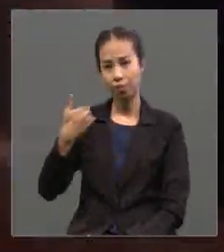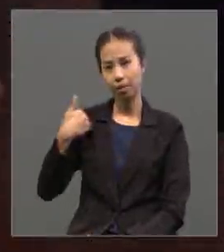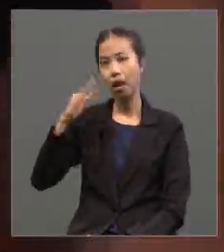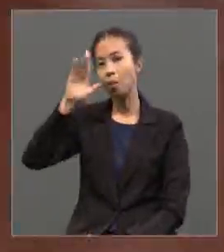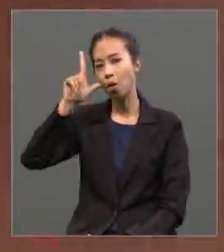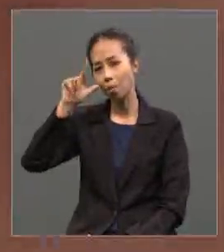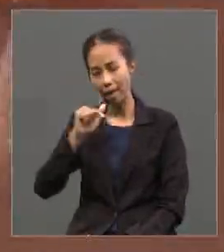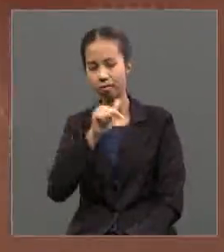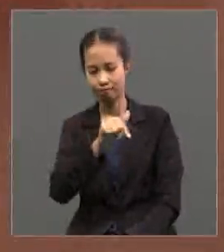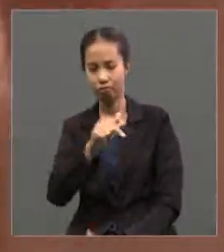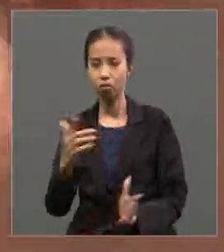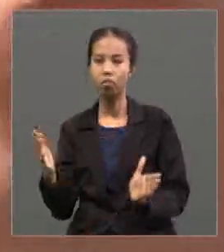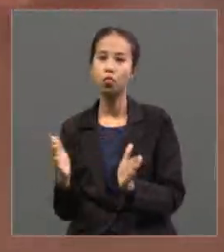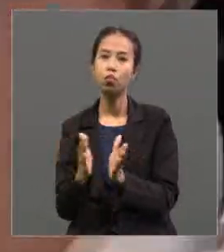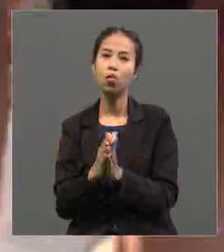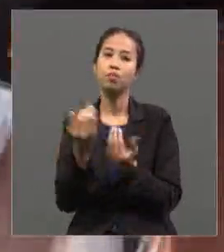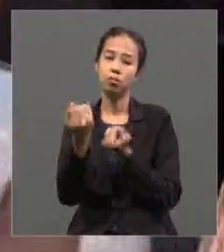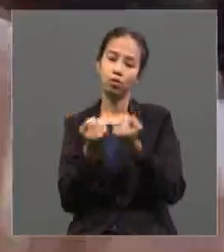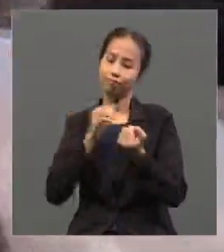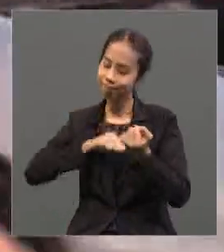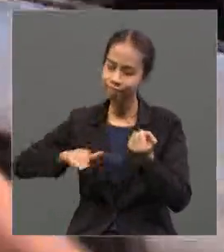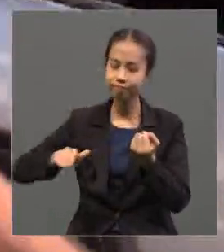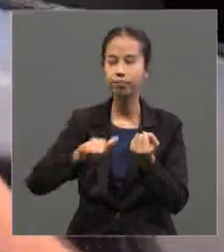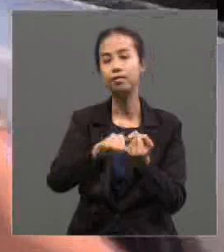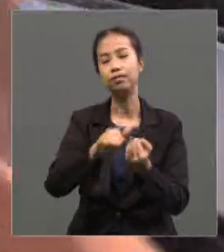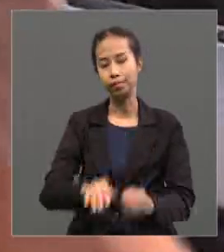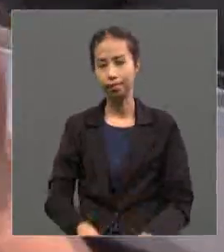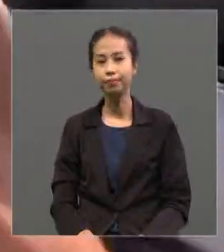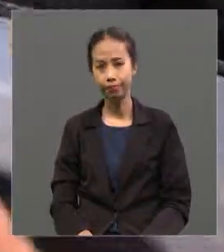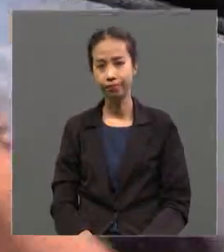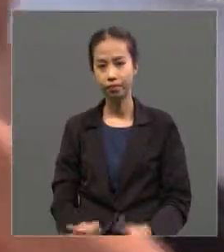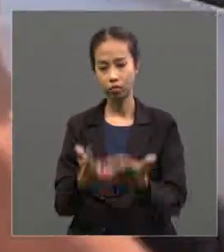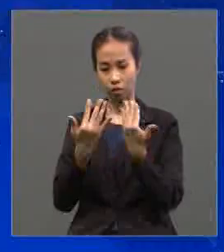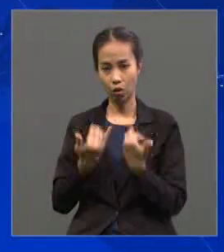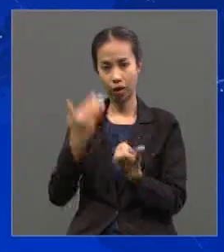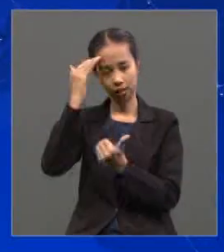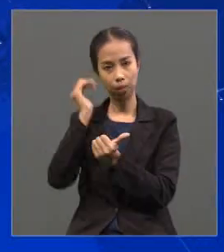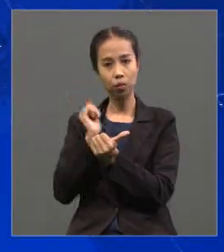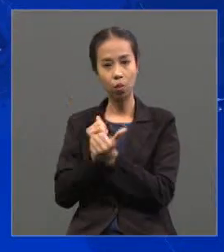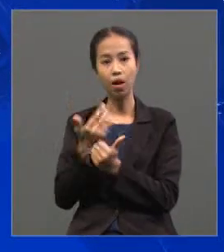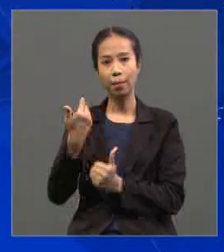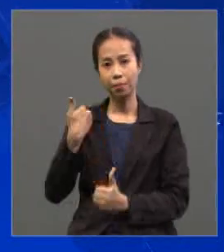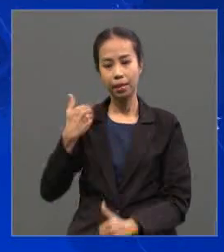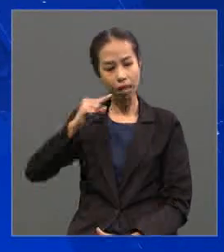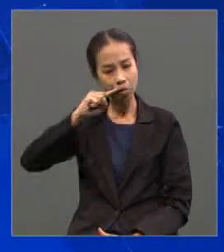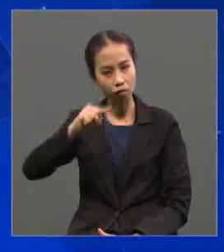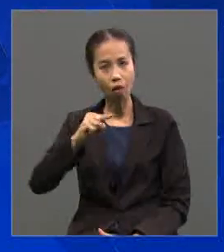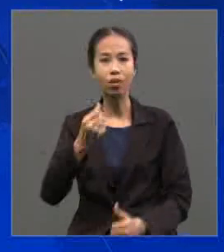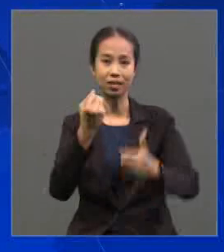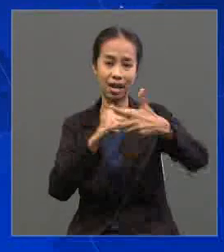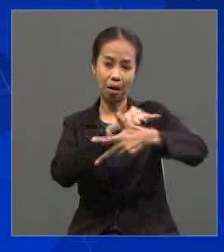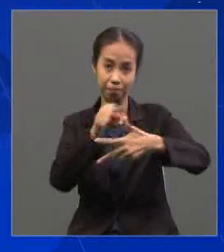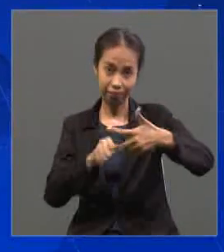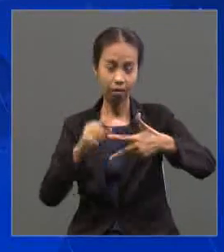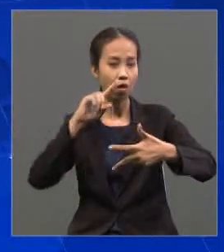แม่ของเยาวชนคนดังกล่าวเนี่ยขึ้นรถตามไปด้วย ค่ะเบื้องต้นทางเจ้าหน้าที่ตำรวจก็มีการแจ้ง3ข้อหากับแม่ของเด็กชาย